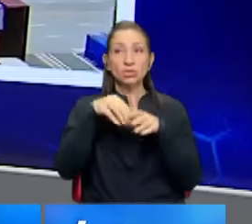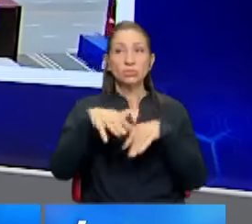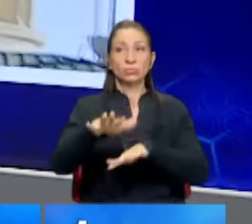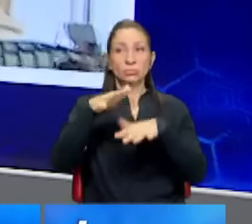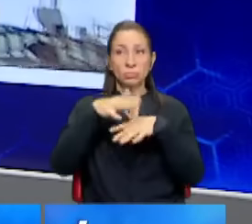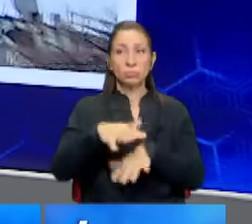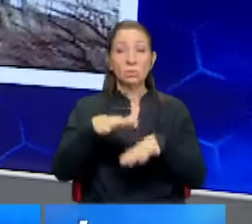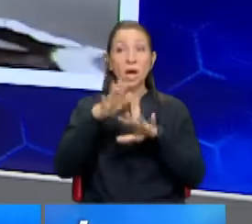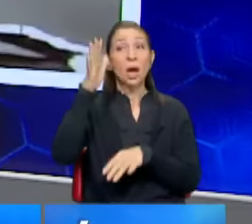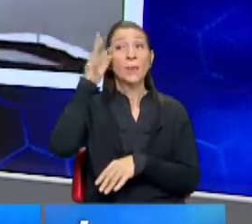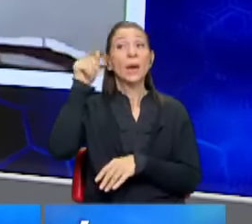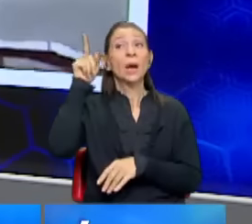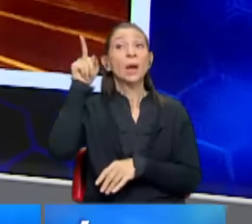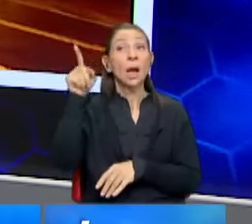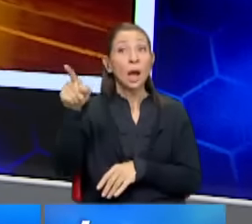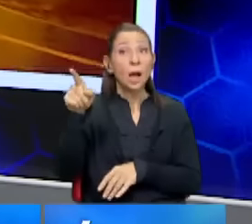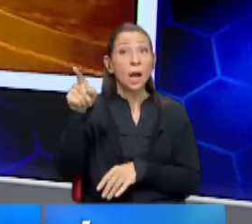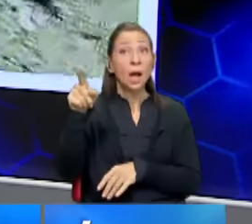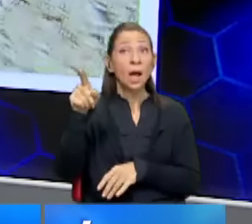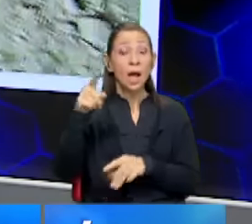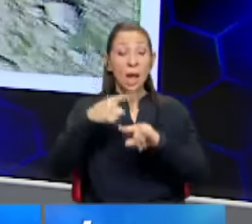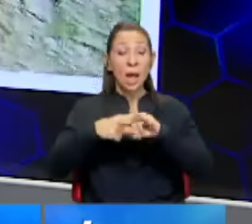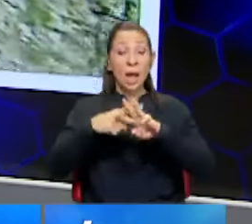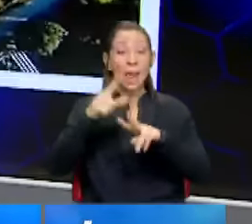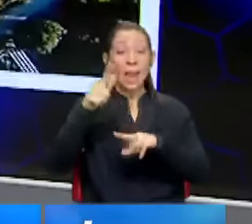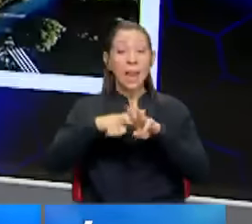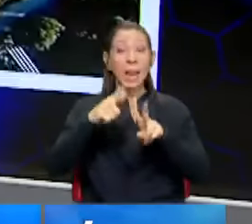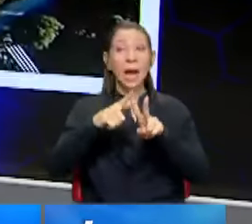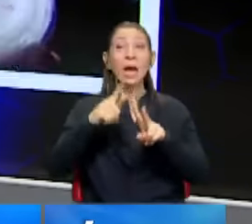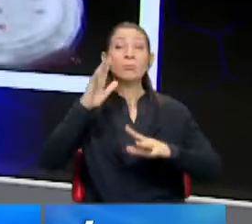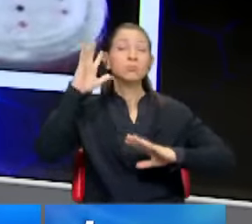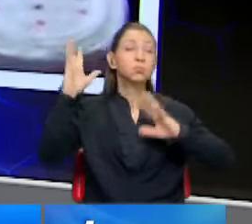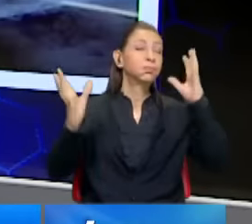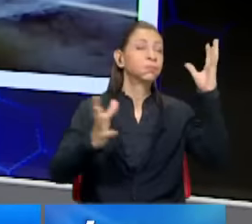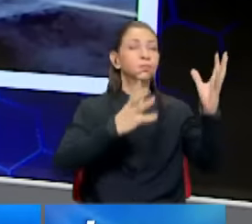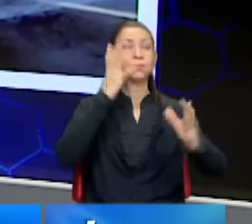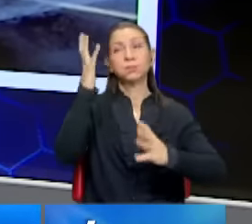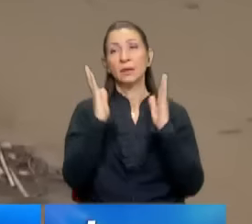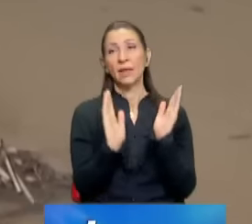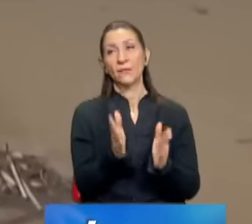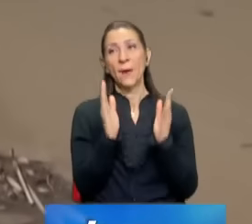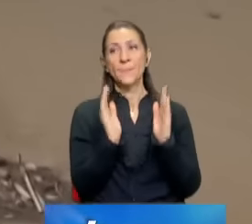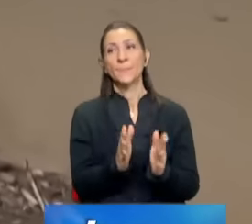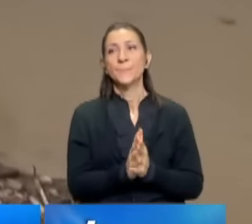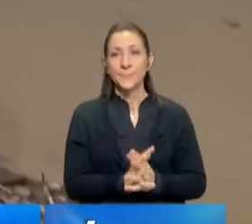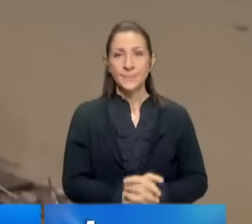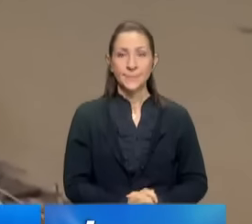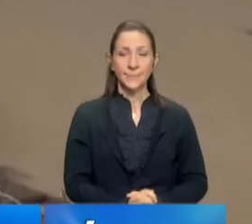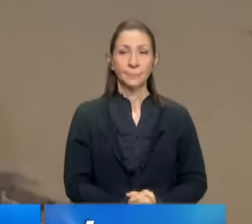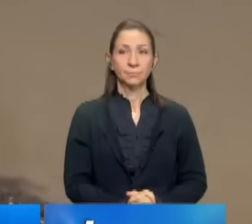sokaklara çıktı. Amerika Birleşik Devletleri'nde ise Helen kasırgası kabusu sürüyor.